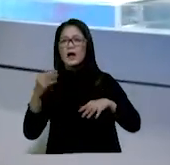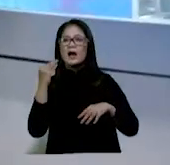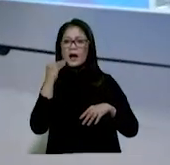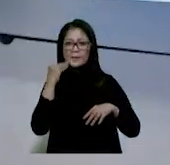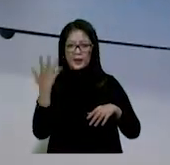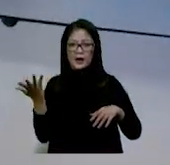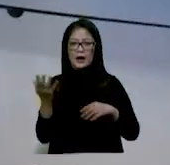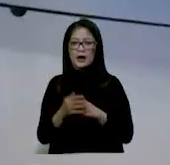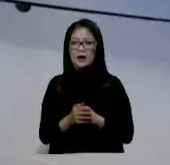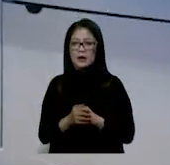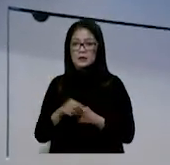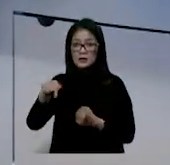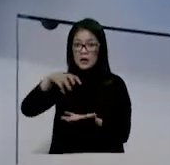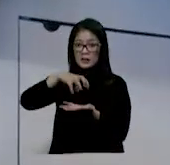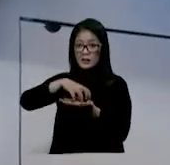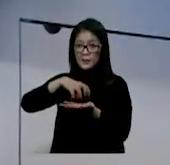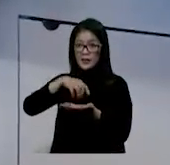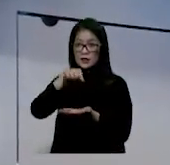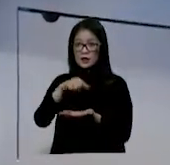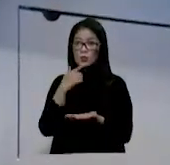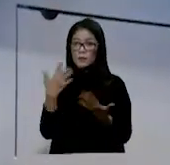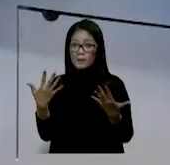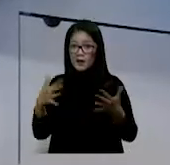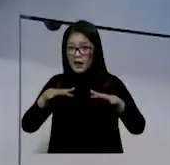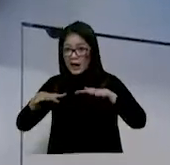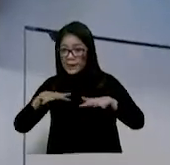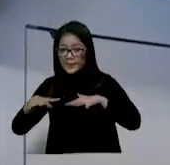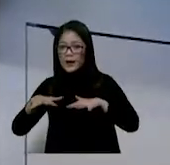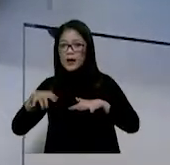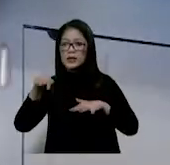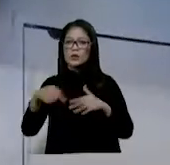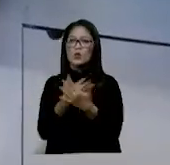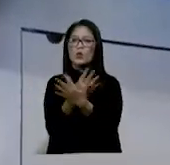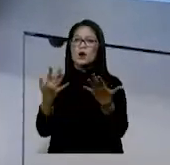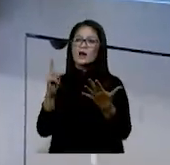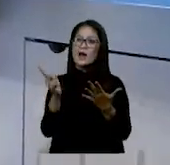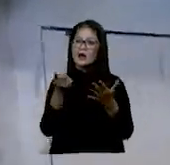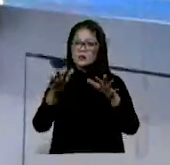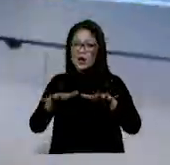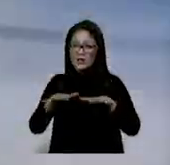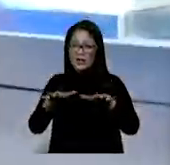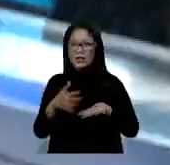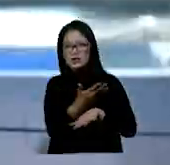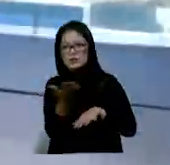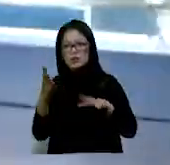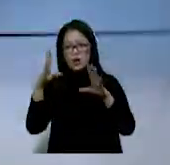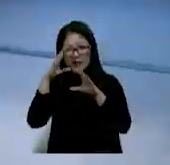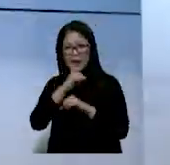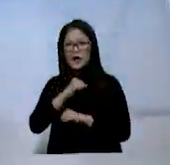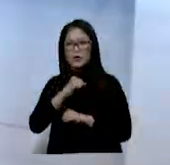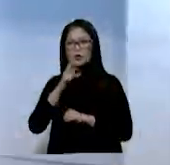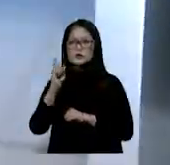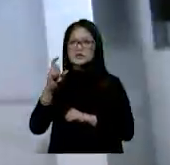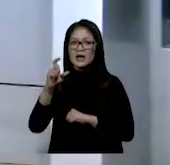bencana membuat setiap lapisan masyarakat wajib untuk mengetahui langkah mitigasi apa yang bisa dilakukan ketika bencana alam seperti gempa bumi terjadi.